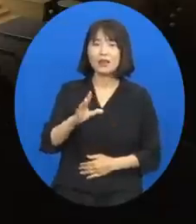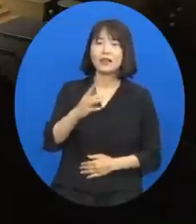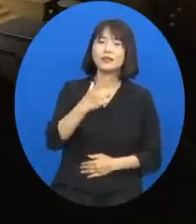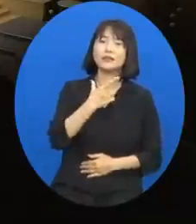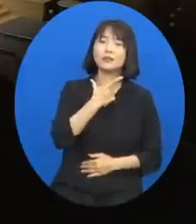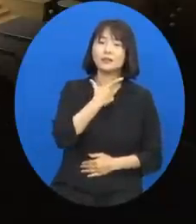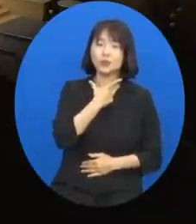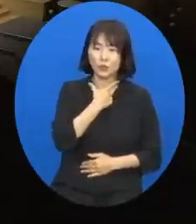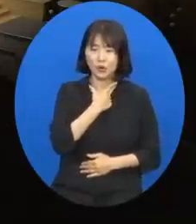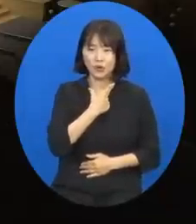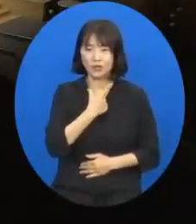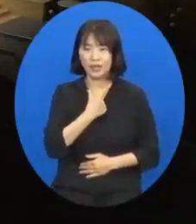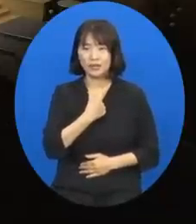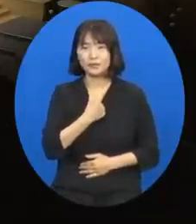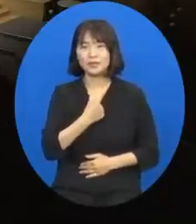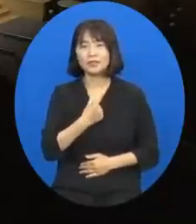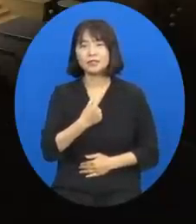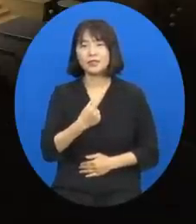woo